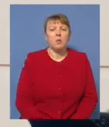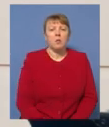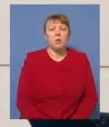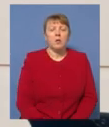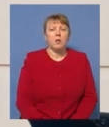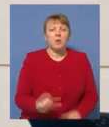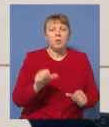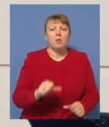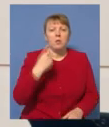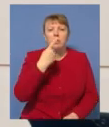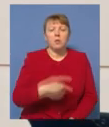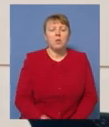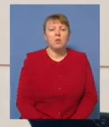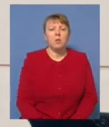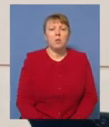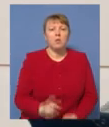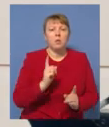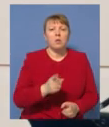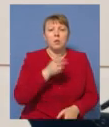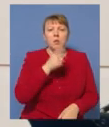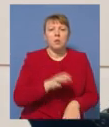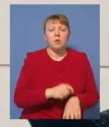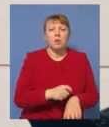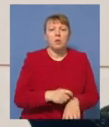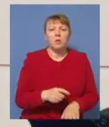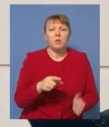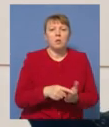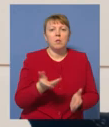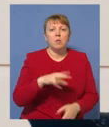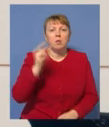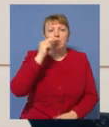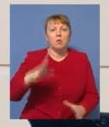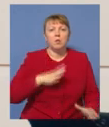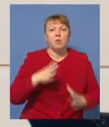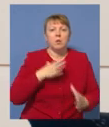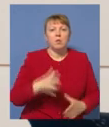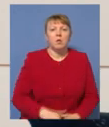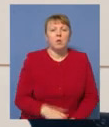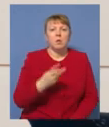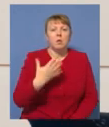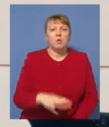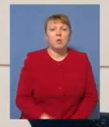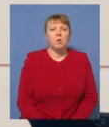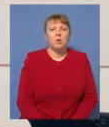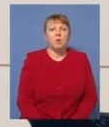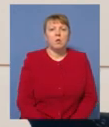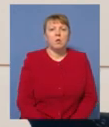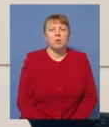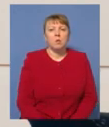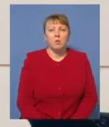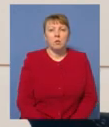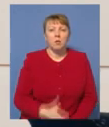академии правоохранительных органов. В настоящее время 7 сотрудников у нас проходят стажировку из академии. Это не только